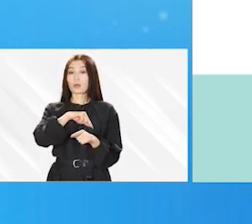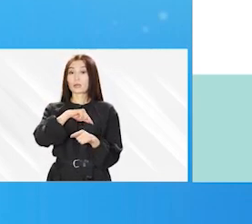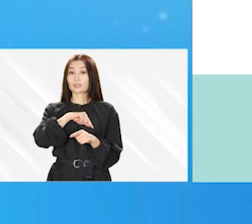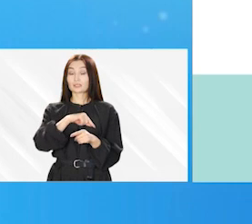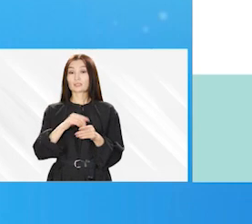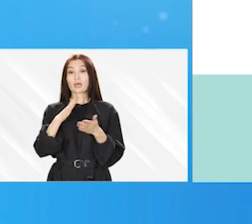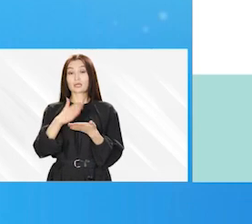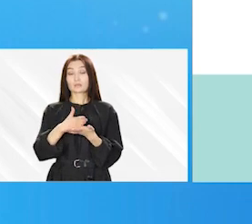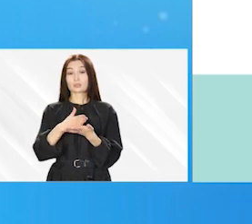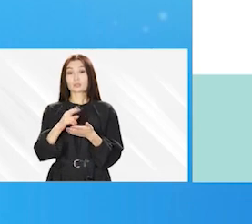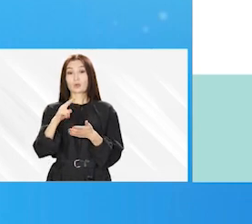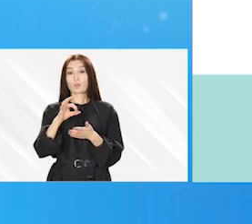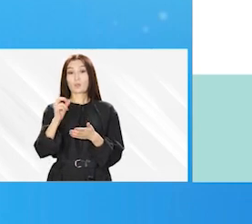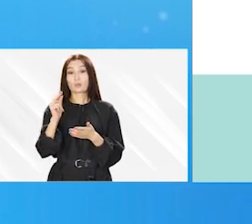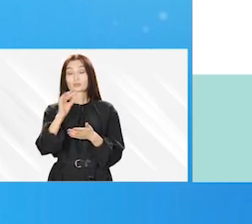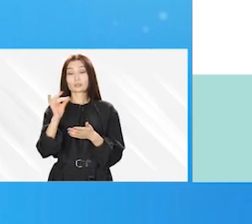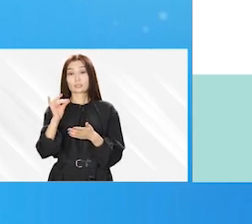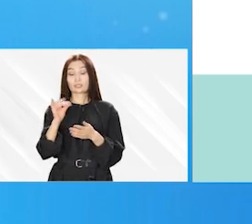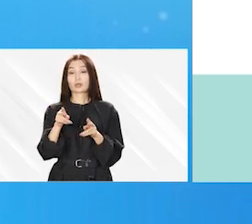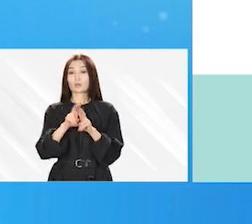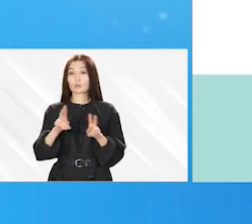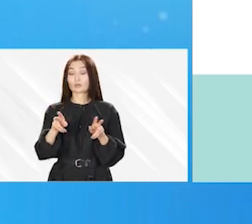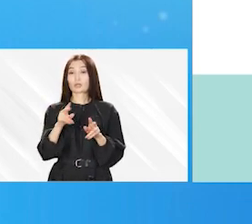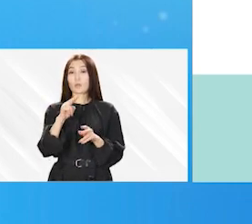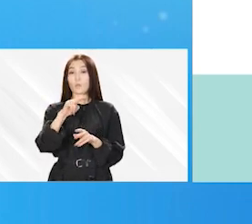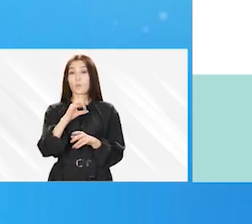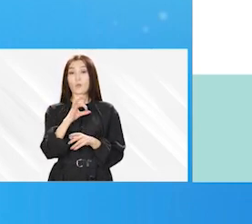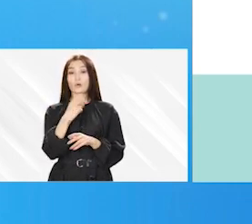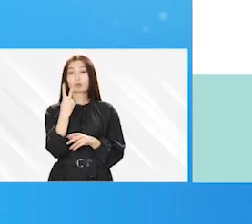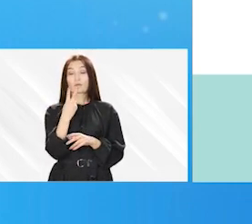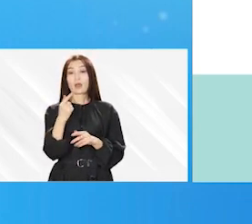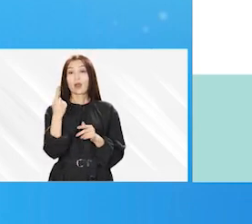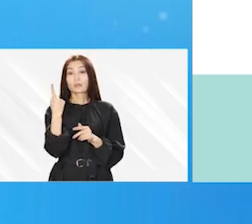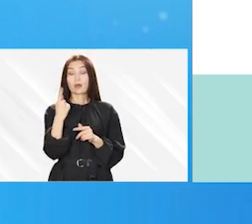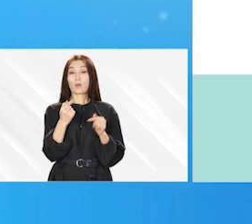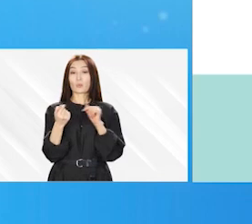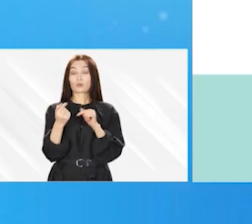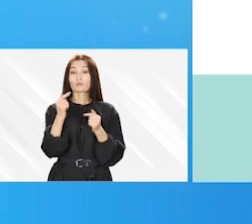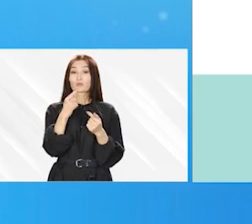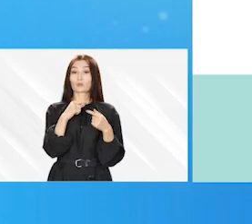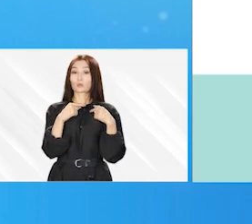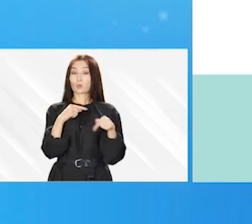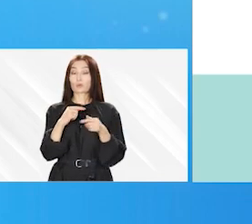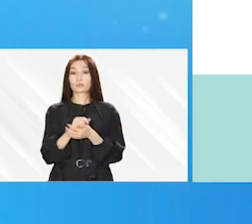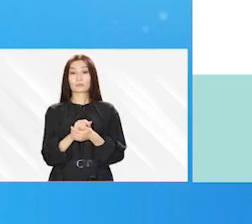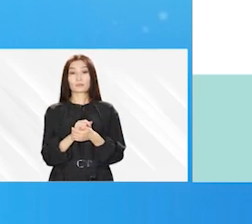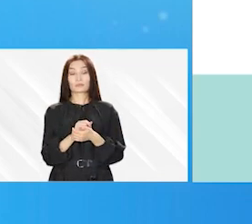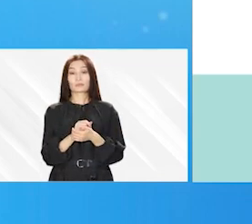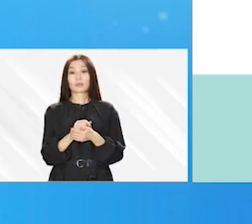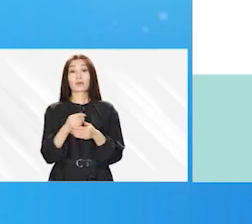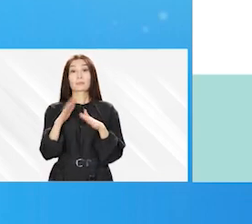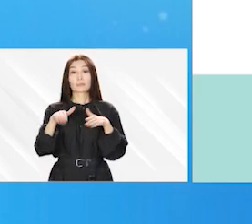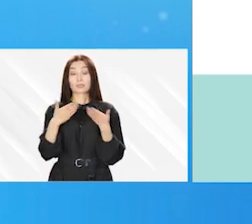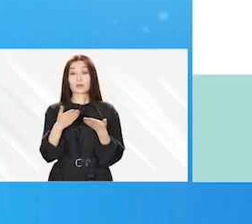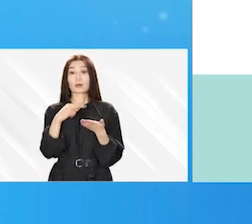листорасположение почки тоже располагаются по 2 одна против другой то есть супротивно предлагаю